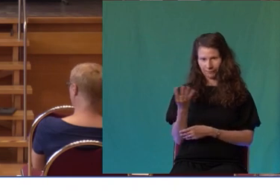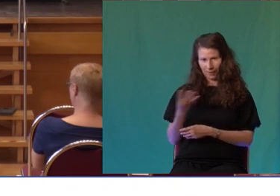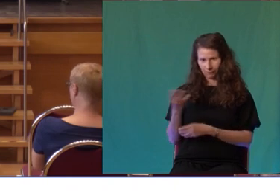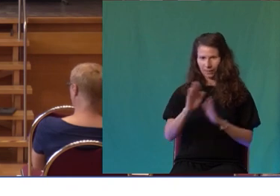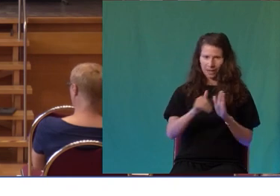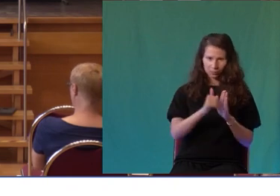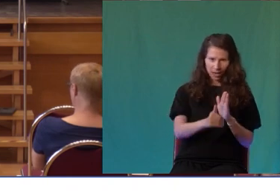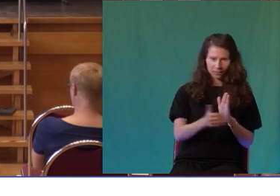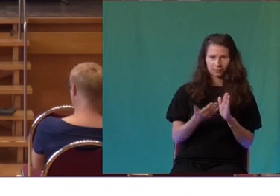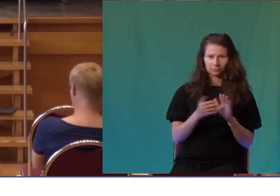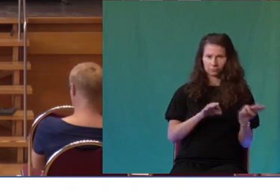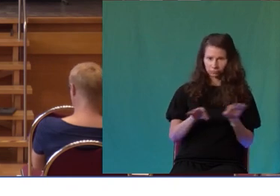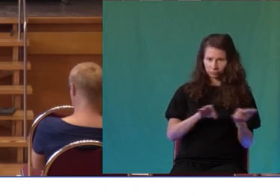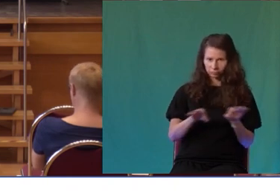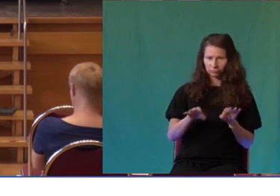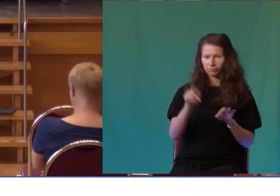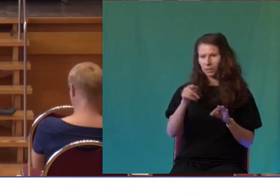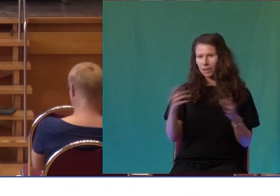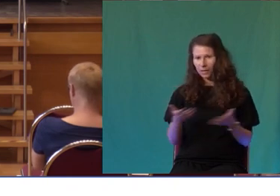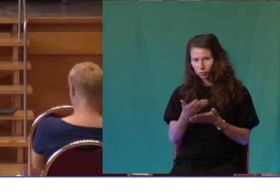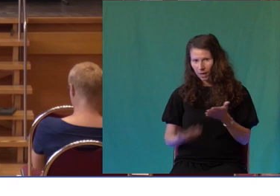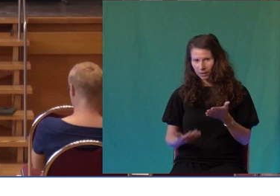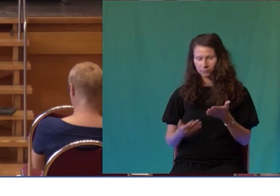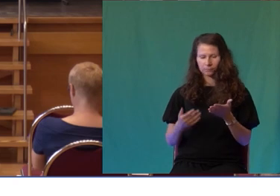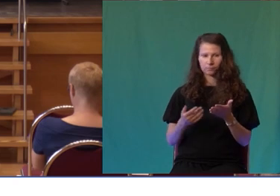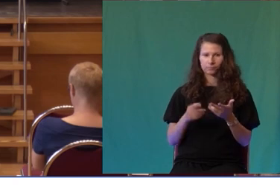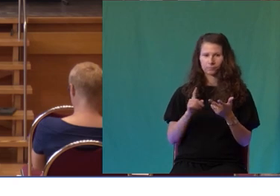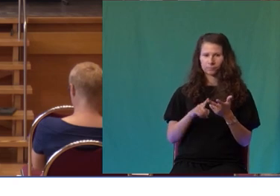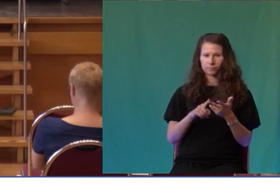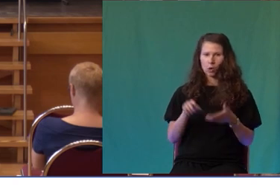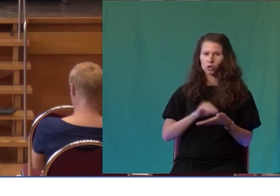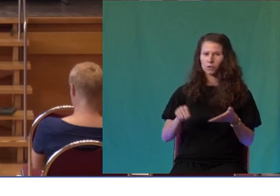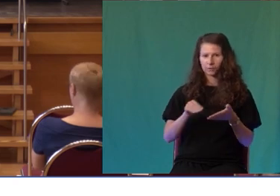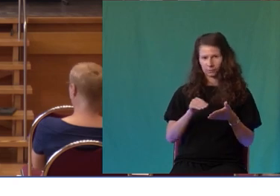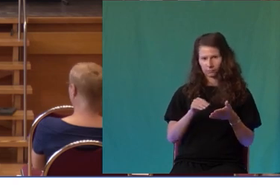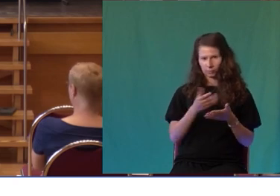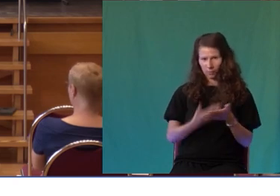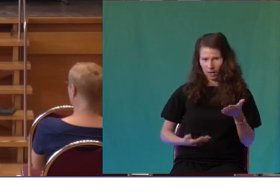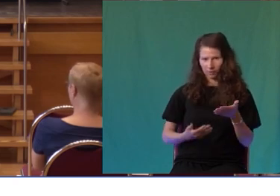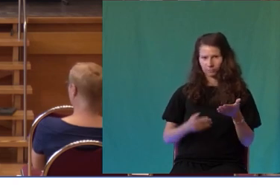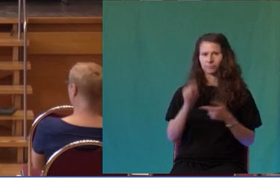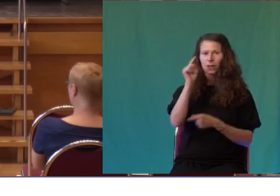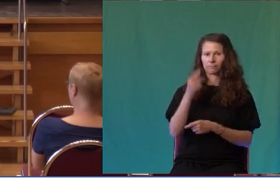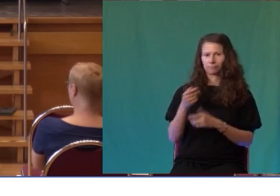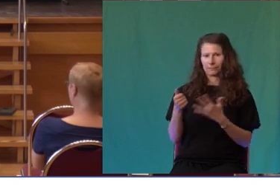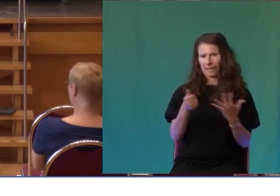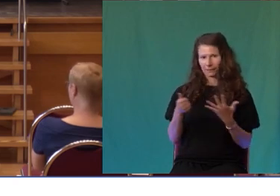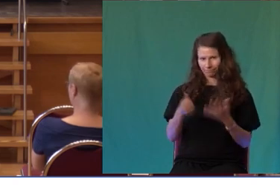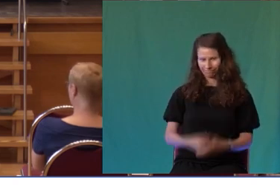Gebärdensprache in leichter Sprache und in Schriftsprache übersetzt haben